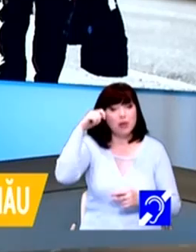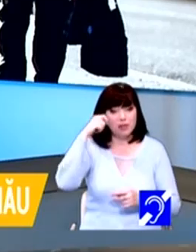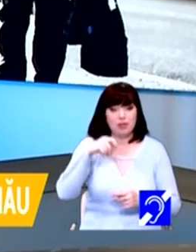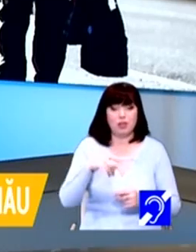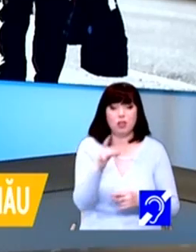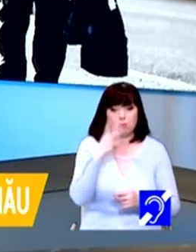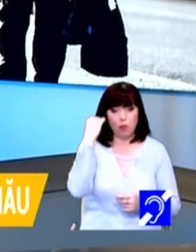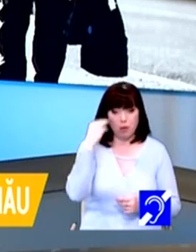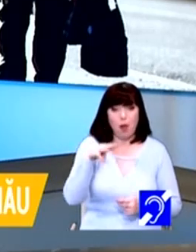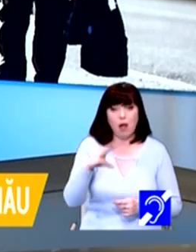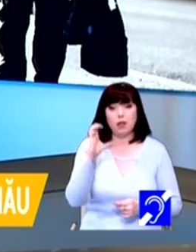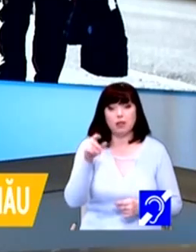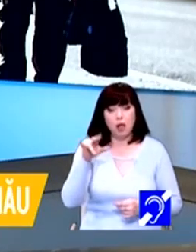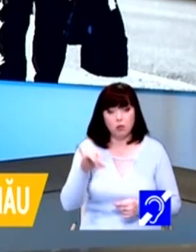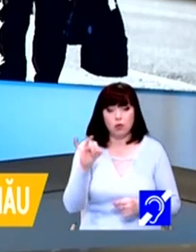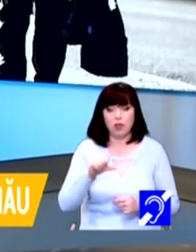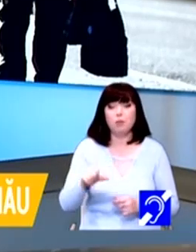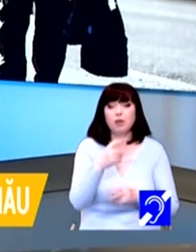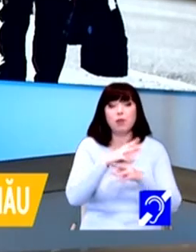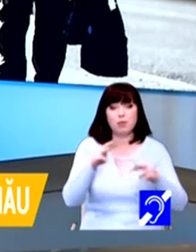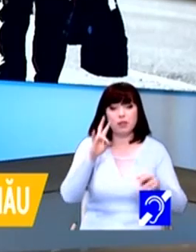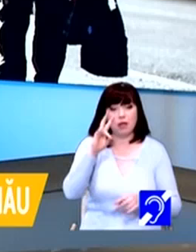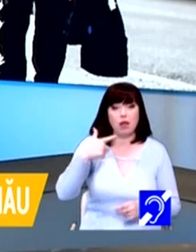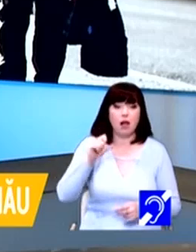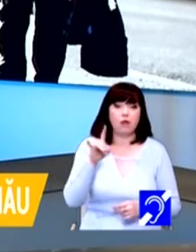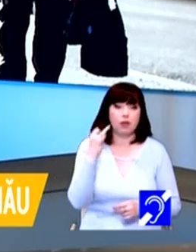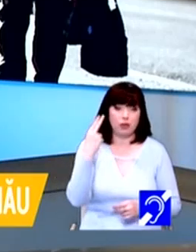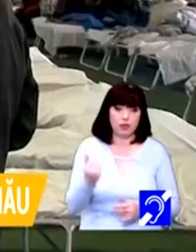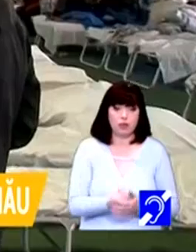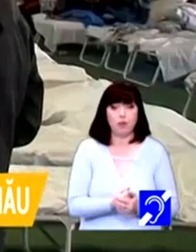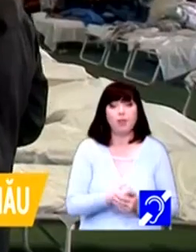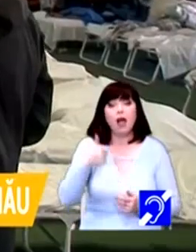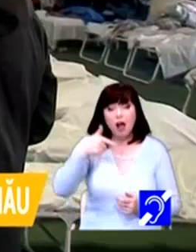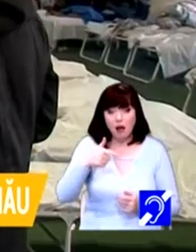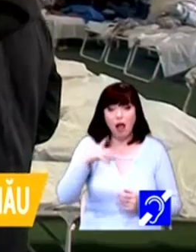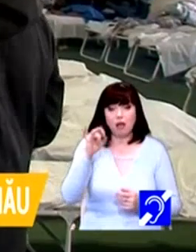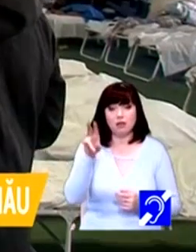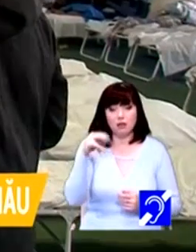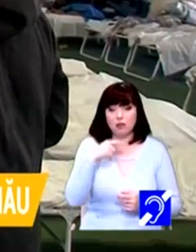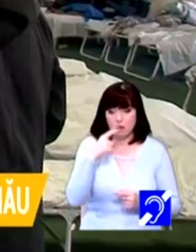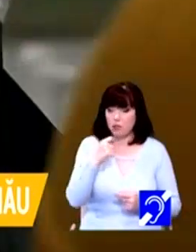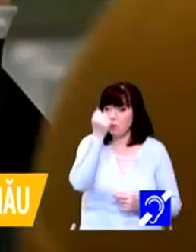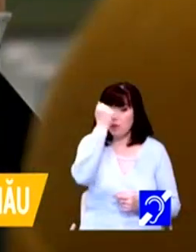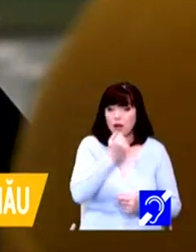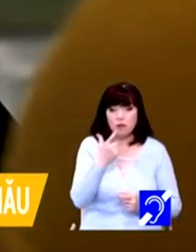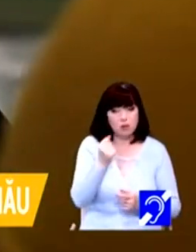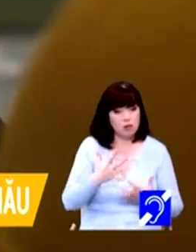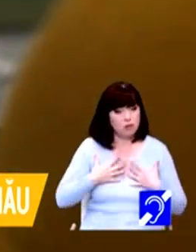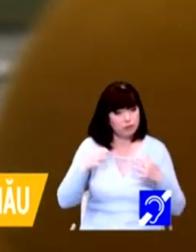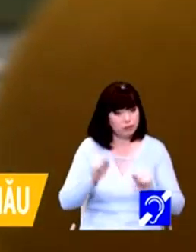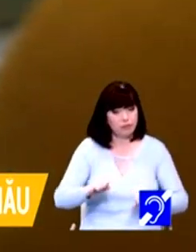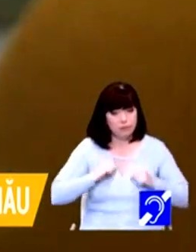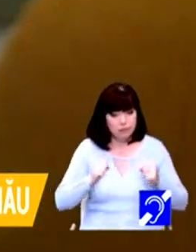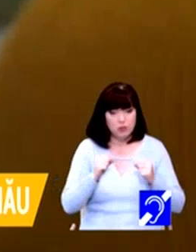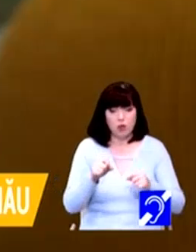președintele Republicii Moldova, Maia Sandu, și cu premierul Natalia Gavrilița. Grandi și-a exprimat recunoștința pentru efortul comun în